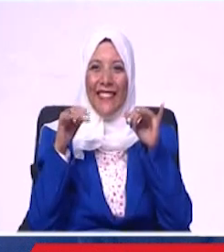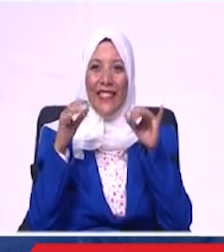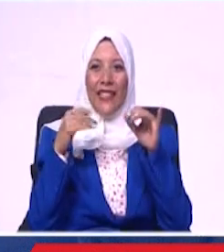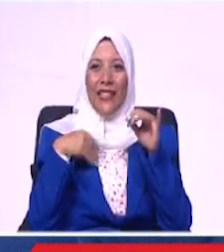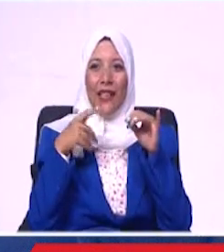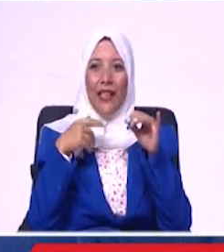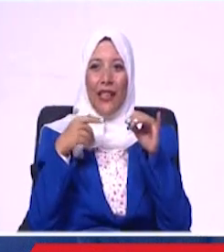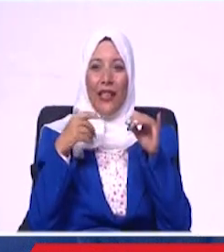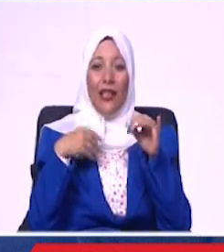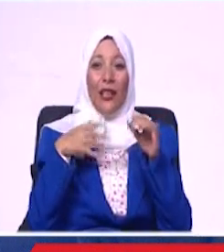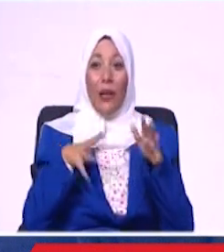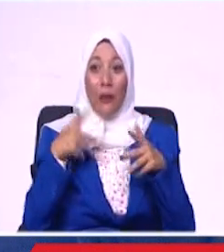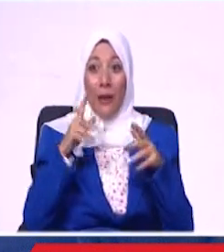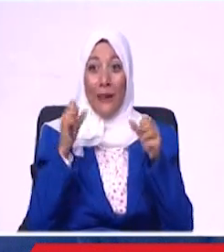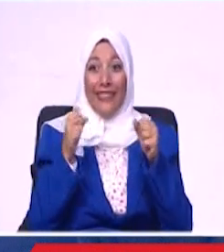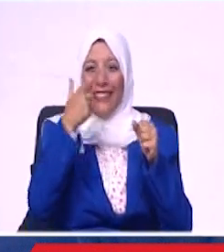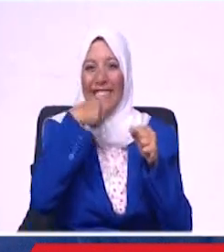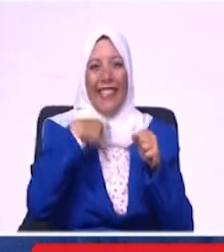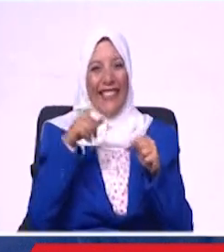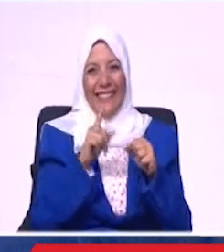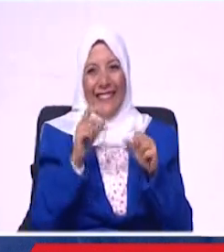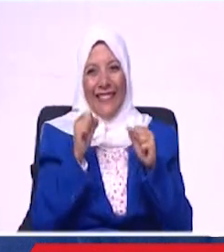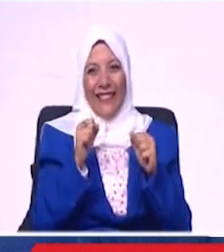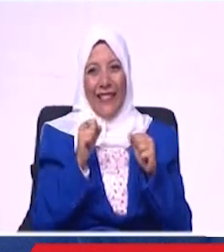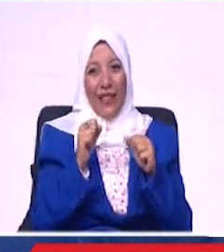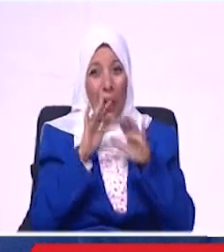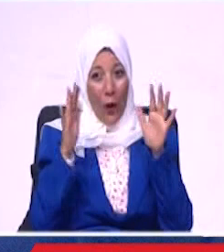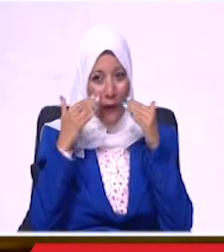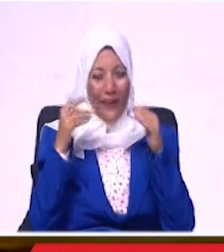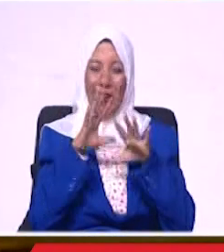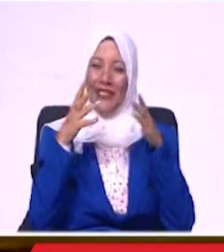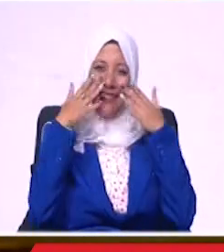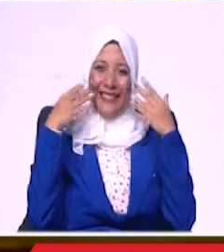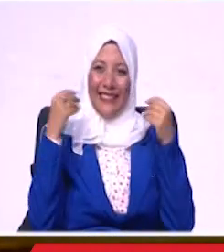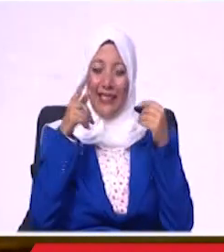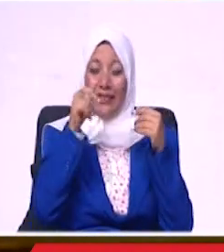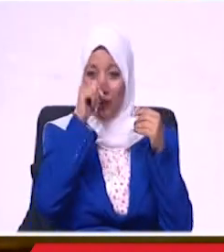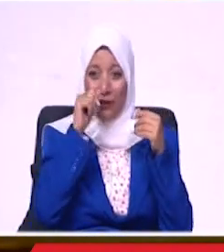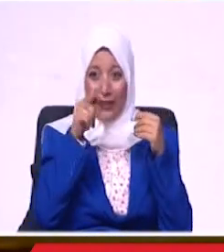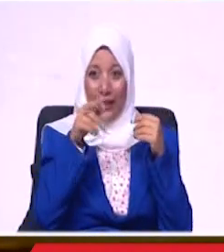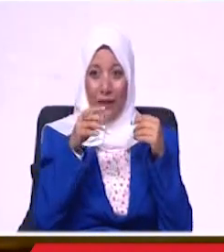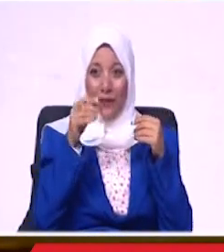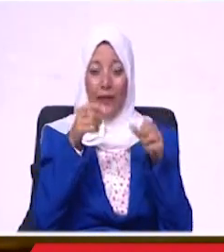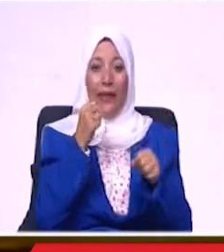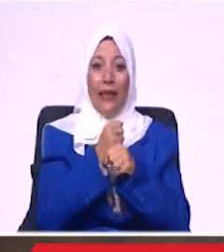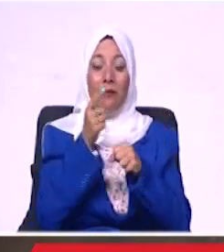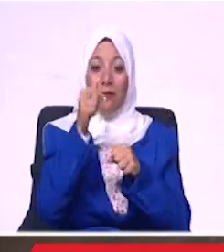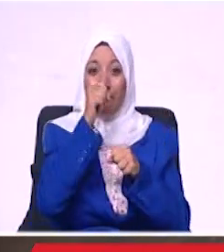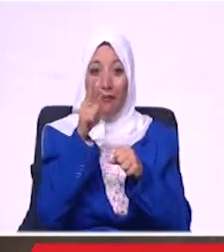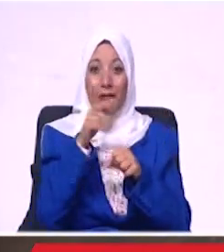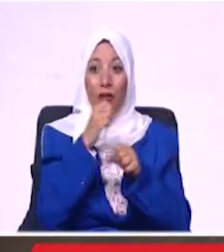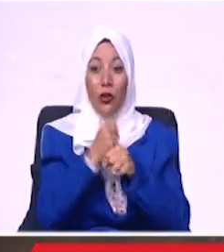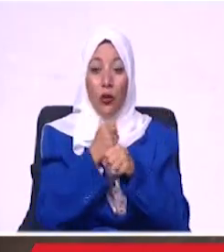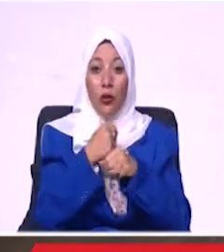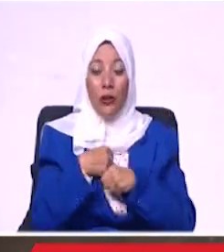مني انا ماسكه نفسي مش عايزه اعيط ابدا، راح كده خلاص. راح. ندمانة على أفلام المقاولات اللي شاركت فيها وعملتها